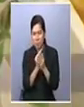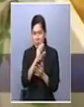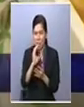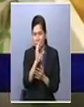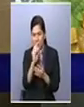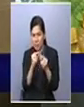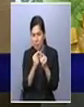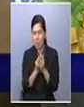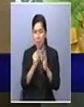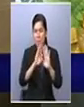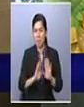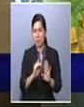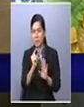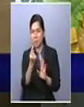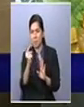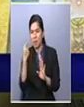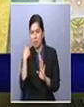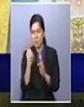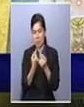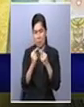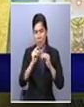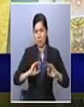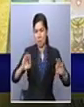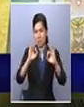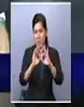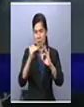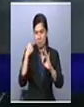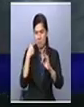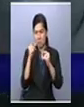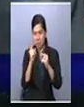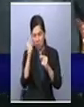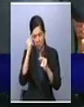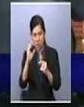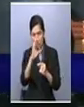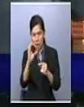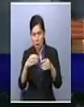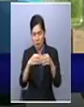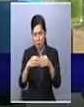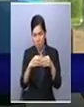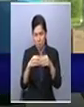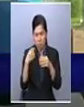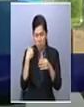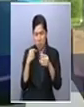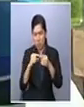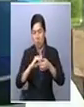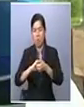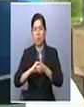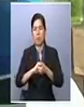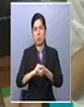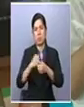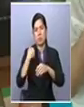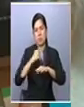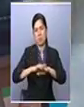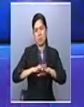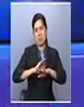จค่ะแต่ข้อควรระวังคือการดึงดูดคู่ค้ามาร่วมธุรกิจให้ขยายตัวรวดเร็วนักวิเคราะห์จึงเตือนถึงความเสี่ยงเนื่องจากความผูก